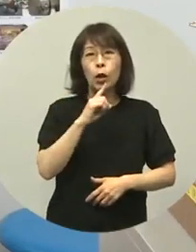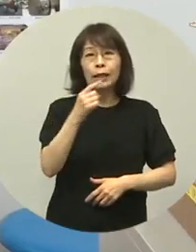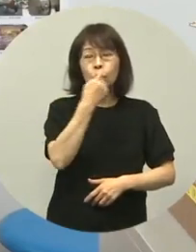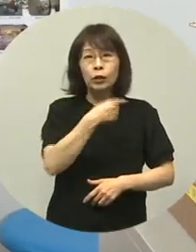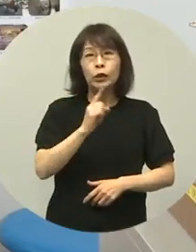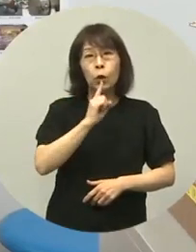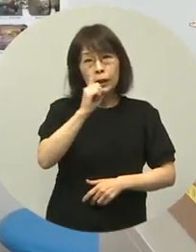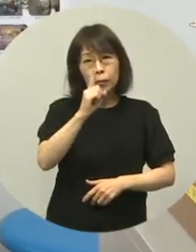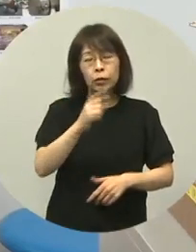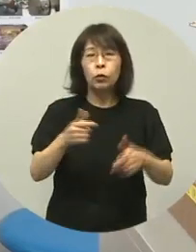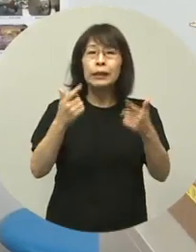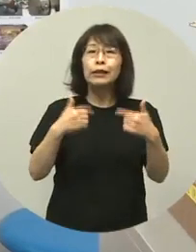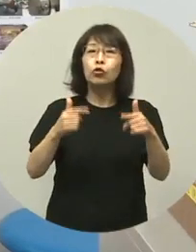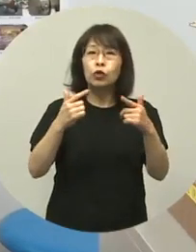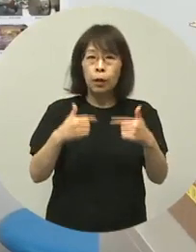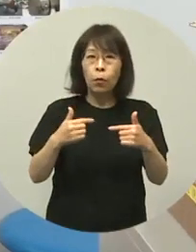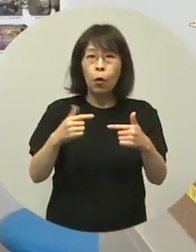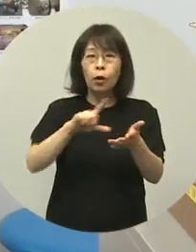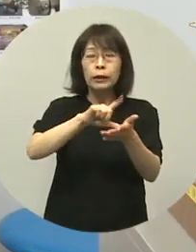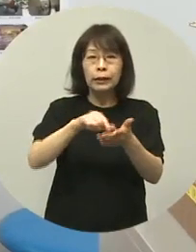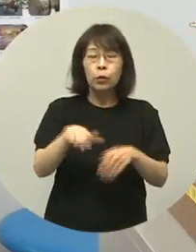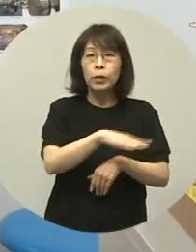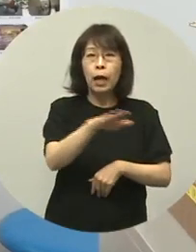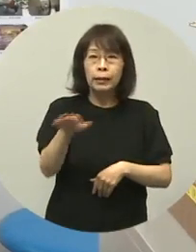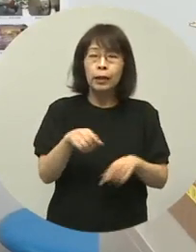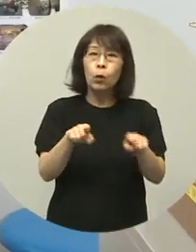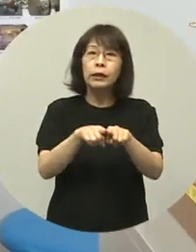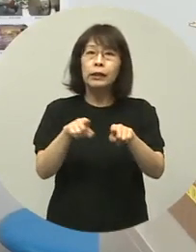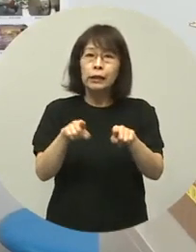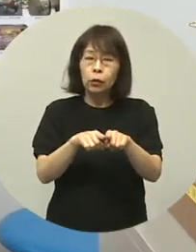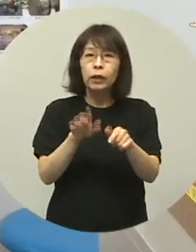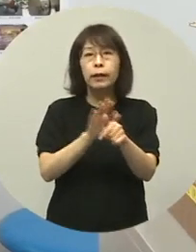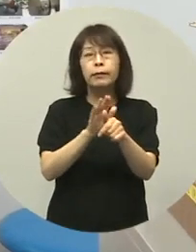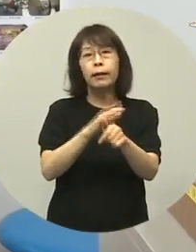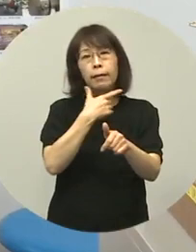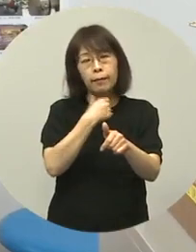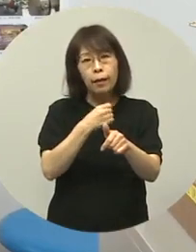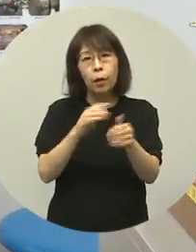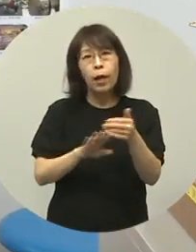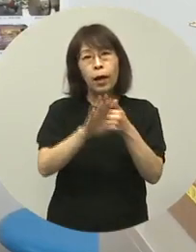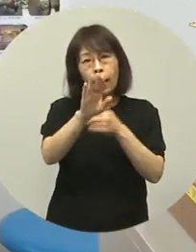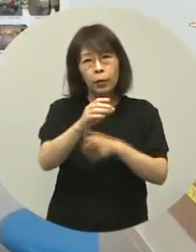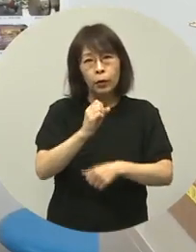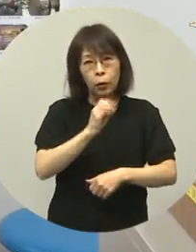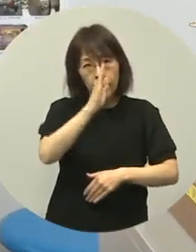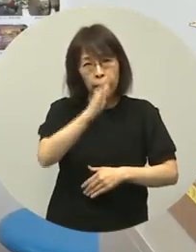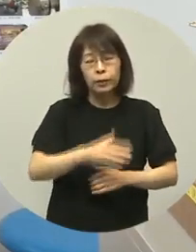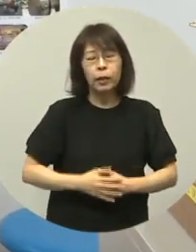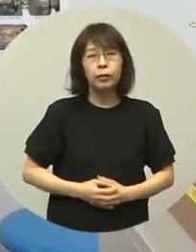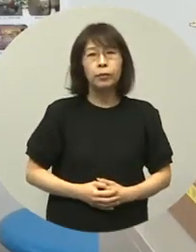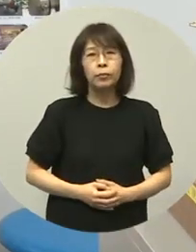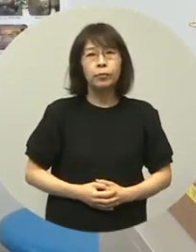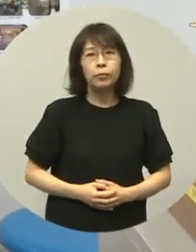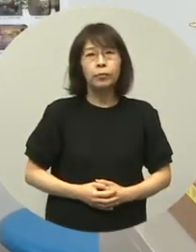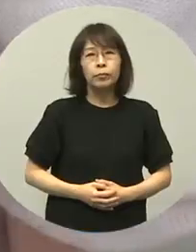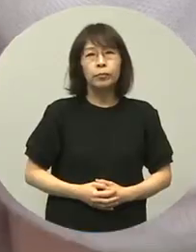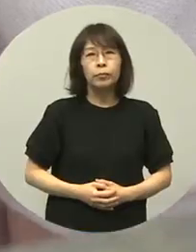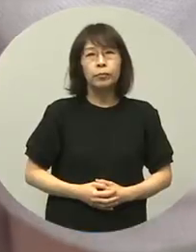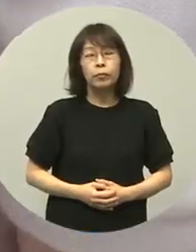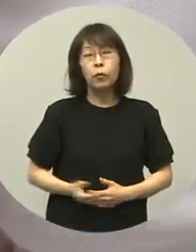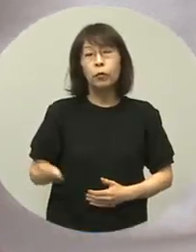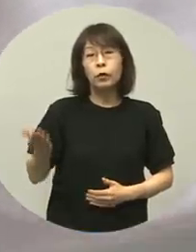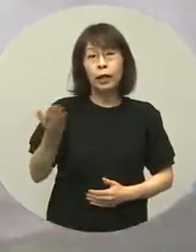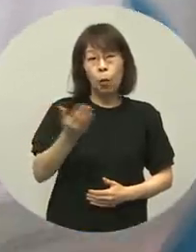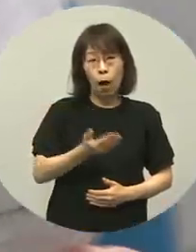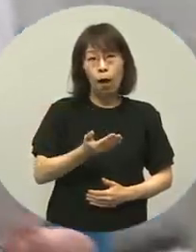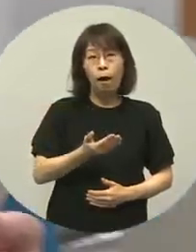つでもどんな時でも地域の方たちと共にありたいと思っています。これからもよろしくお願いします。 さて続